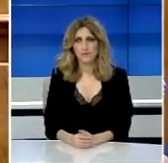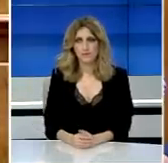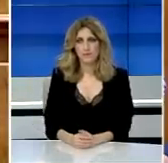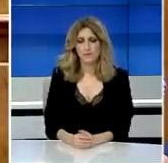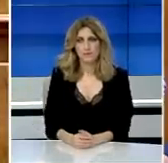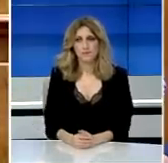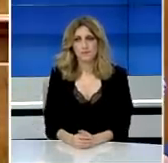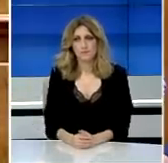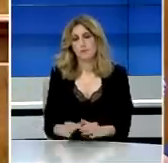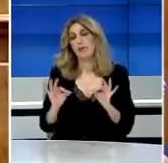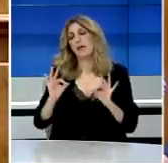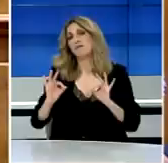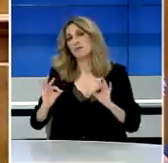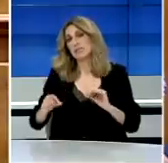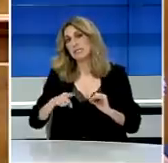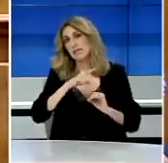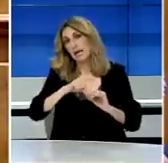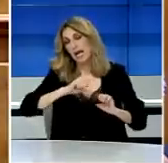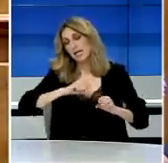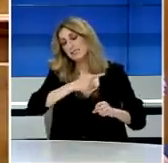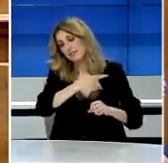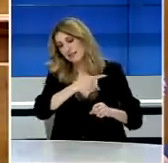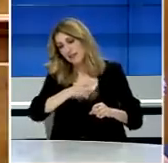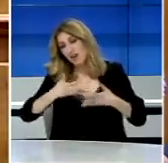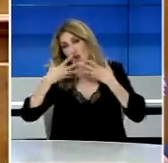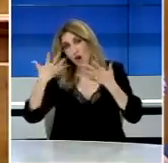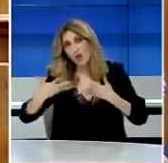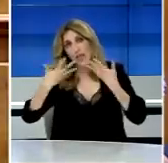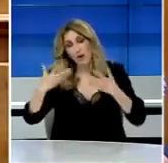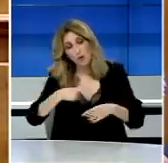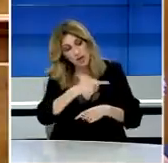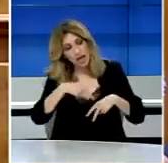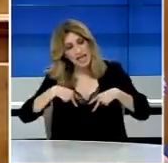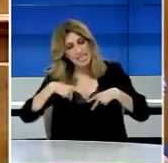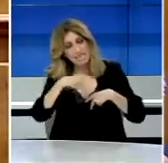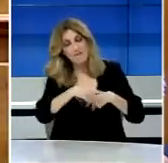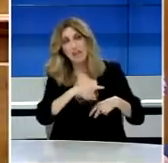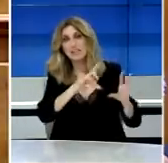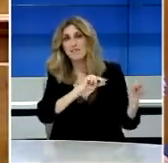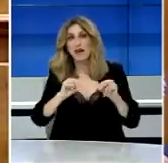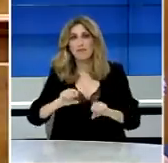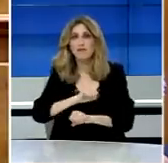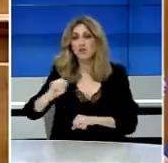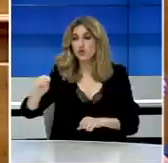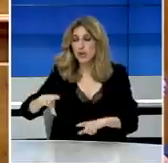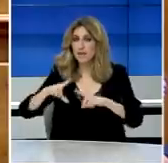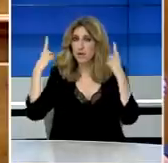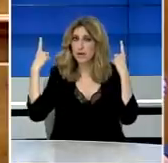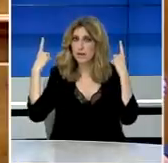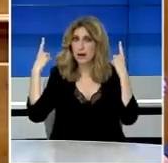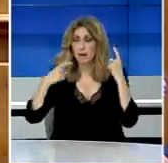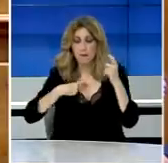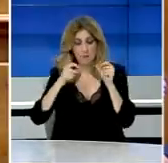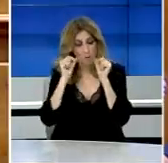Βεβαίως προσπαθήσατε να μας πείτε ότι είσαστε και σοσιαλδημοκράτης. Ταυτόχρονα, πώς γίνεται να είστε σοσιαλδημοκράτης και να